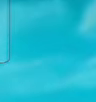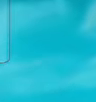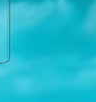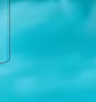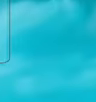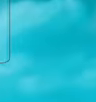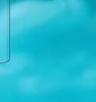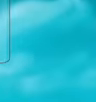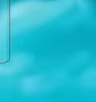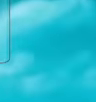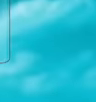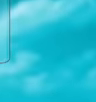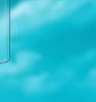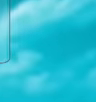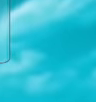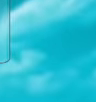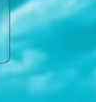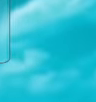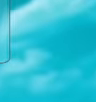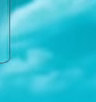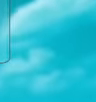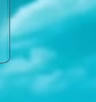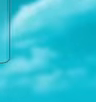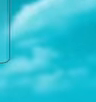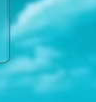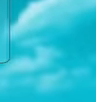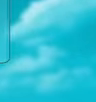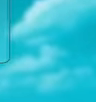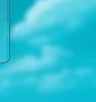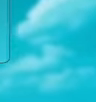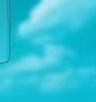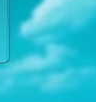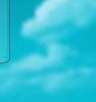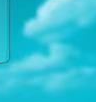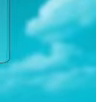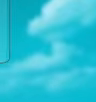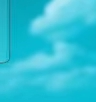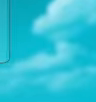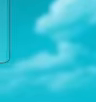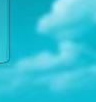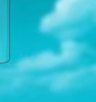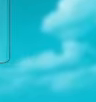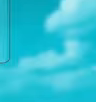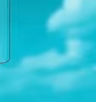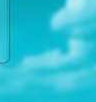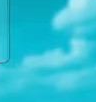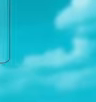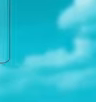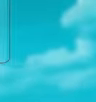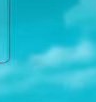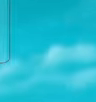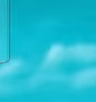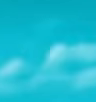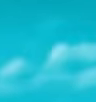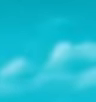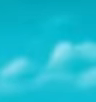плюс 5, ночью плюс 2 градуса. В Сардаринском районе днем 6 тепла, ночью 3 плюс.